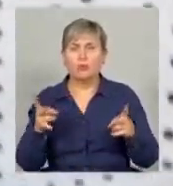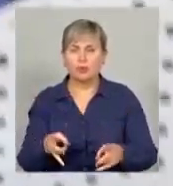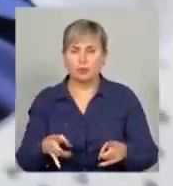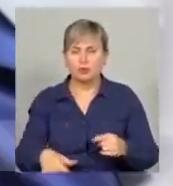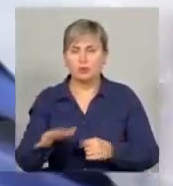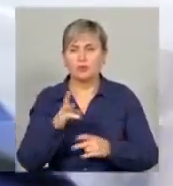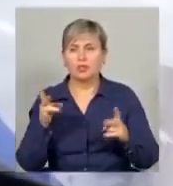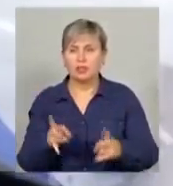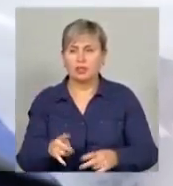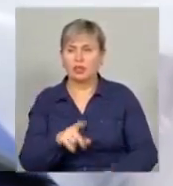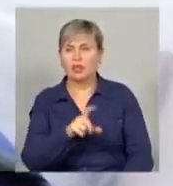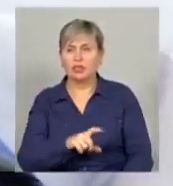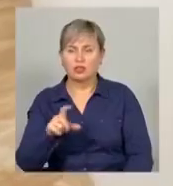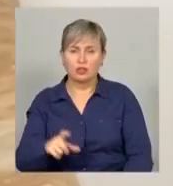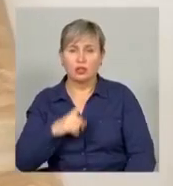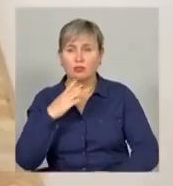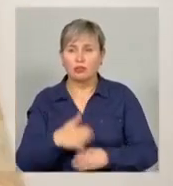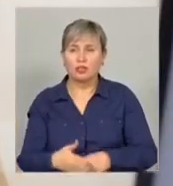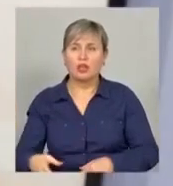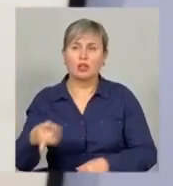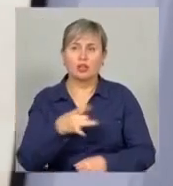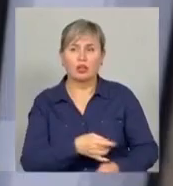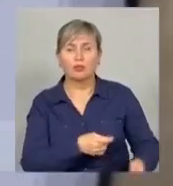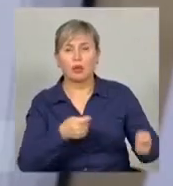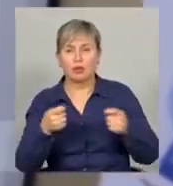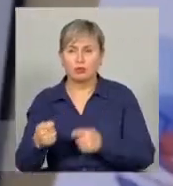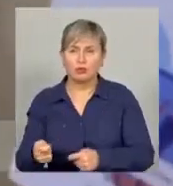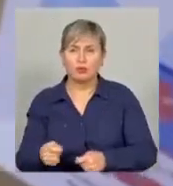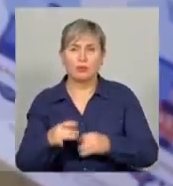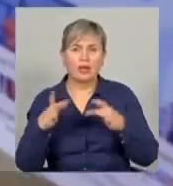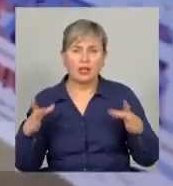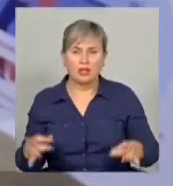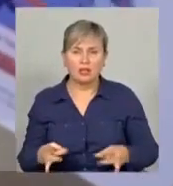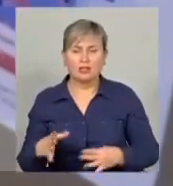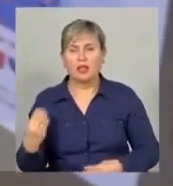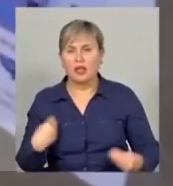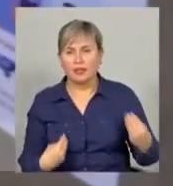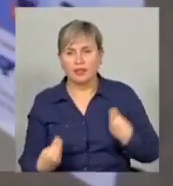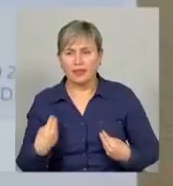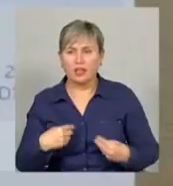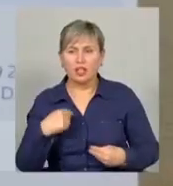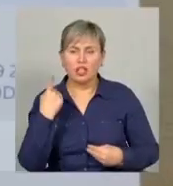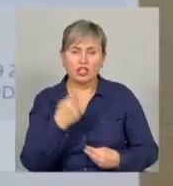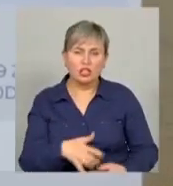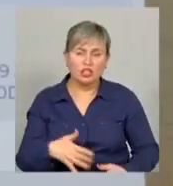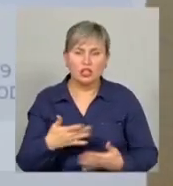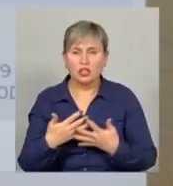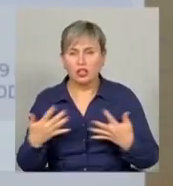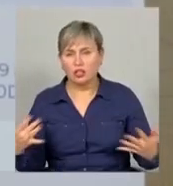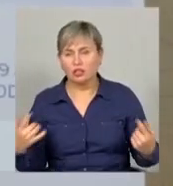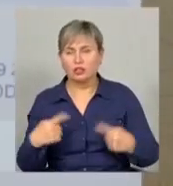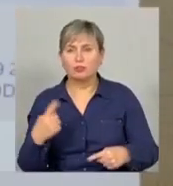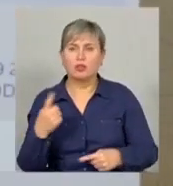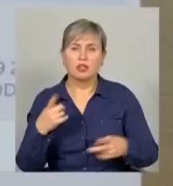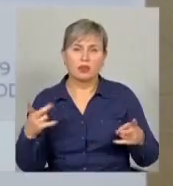зоне бедствия. Горожане и жители ближайших районов приносят в пункт сбора пакеты с одеждой, средства личной гигиены и другие вещи